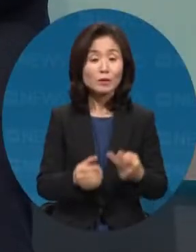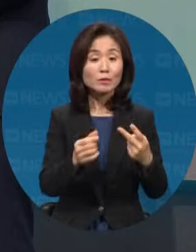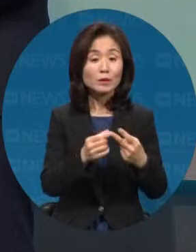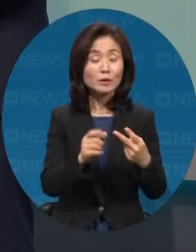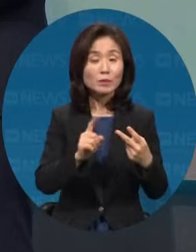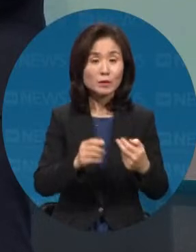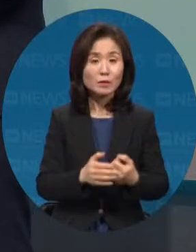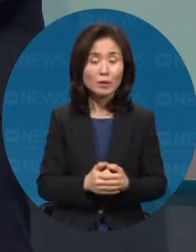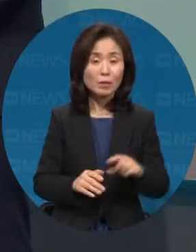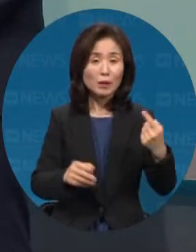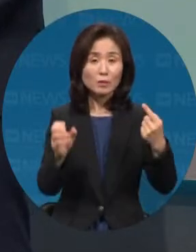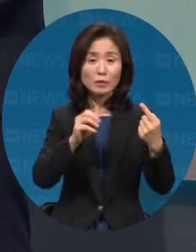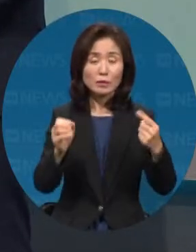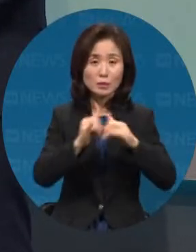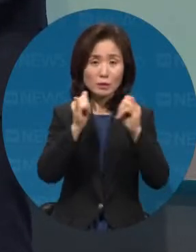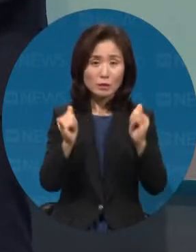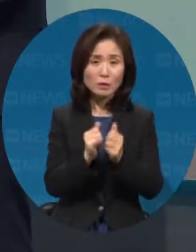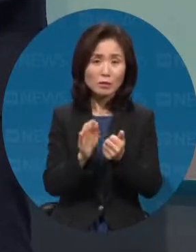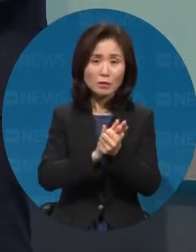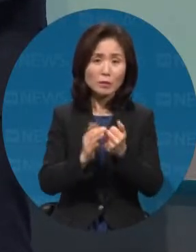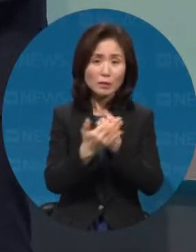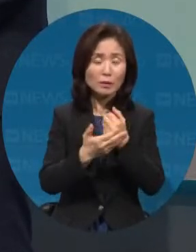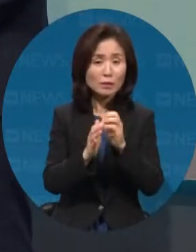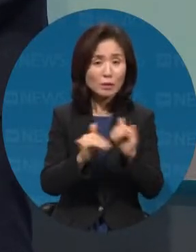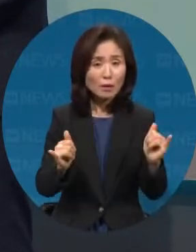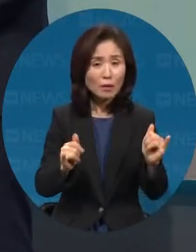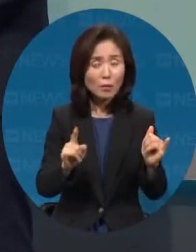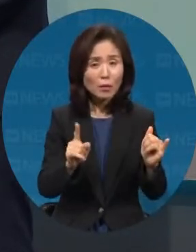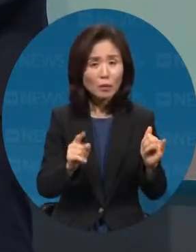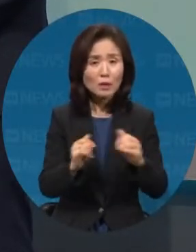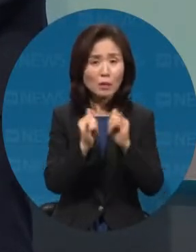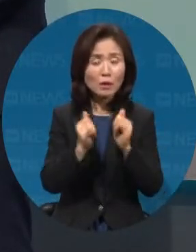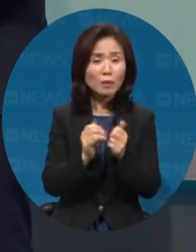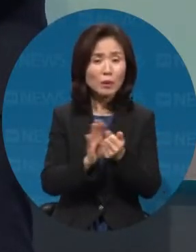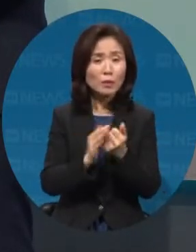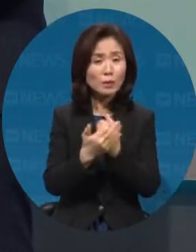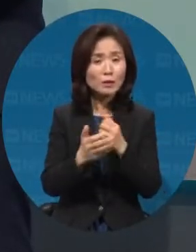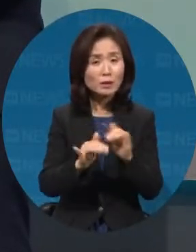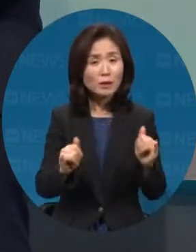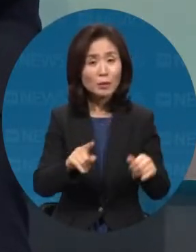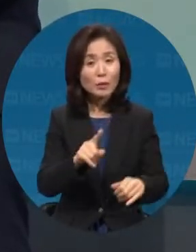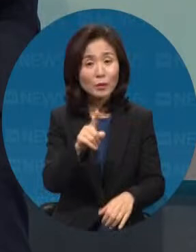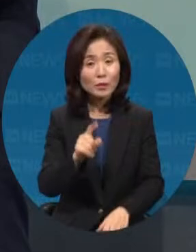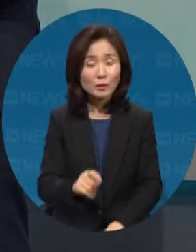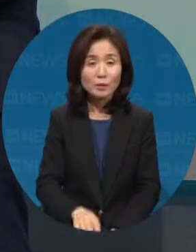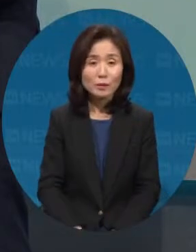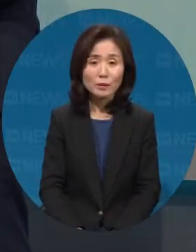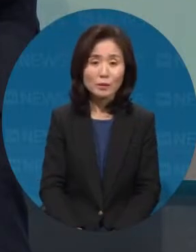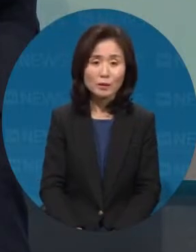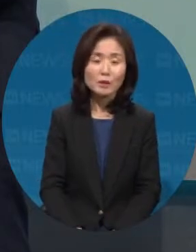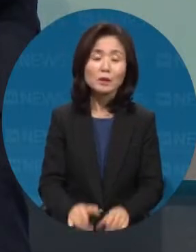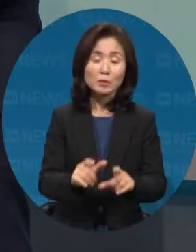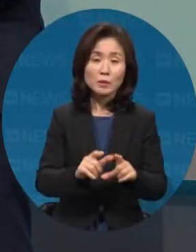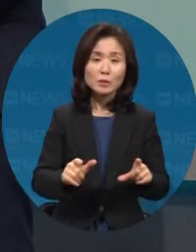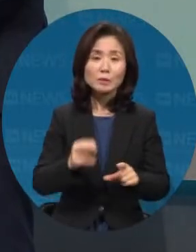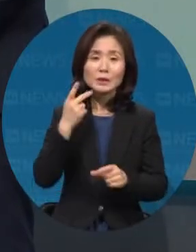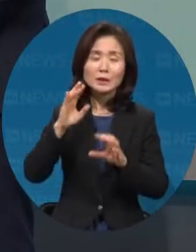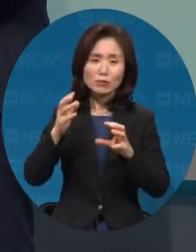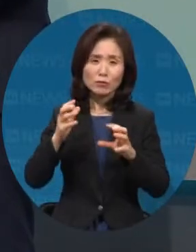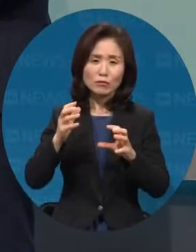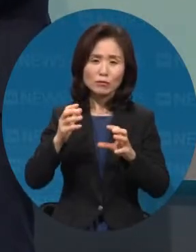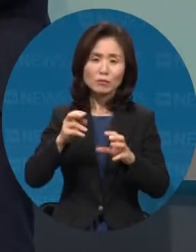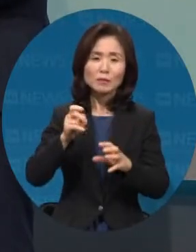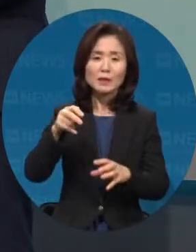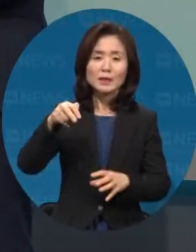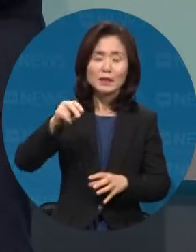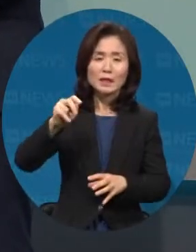보겠습니다 자 100% 사배자 라는 건데 사회적배려대상자 어떤 저의 4 보통 일어 같은게 현재 미국 미선 그